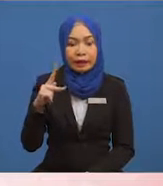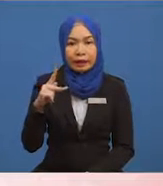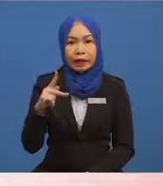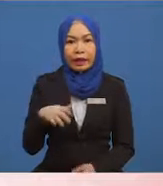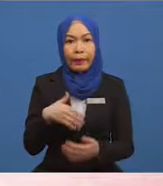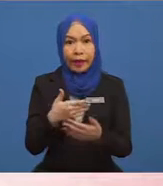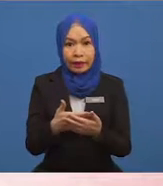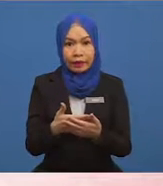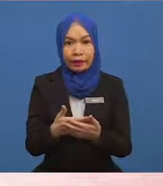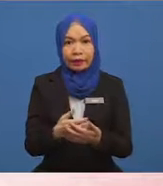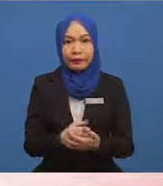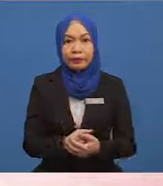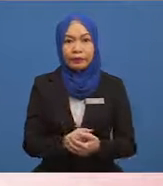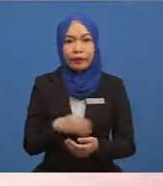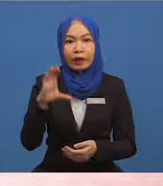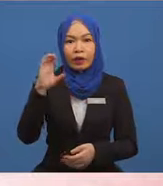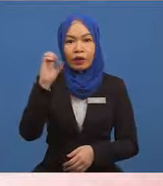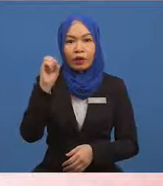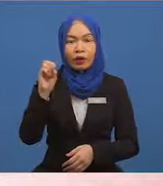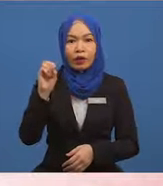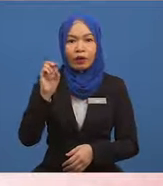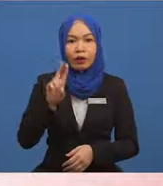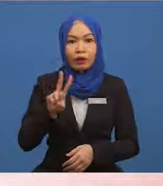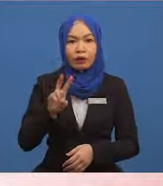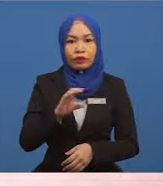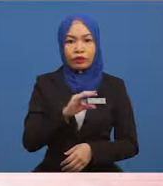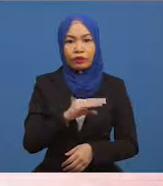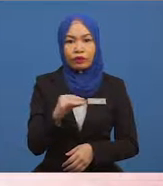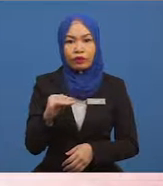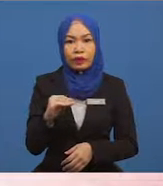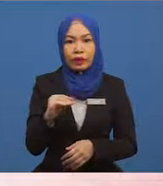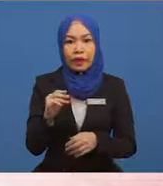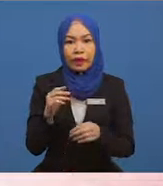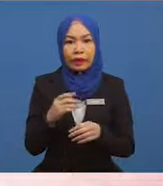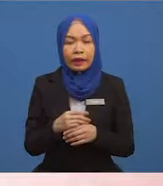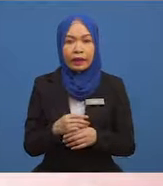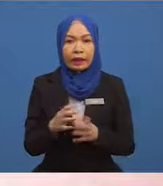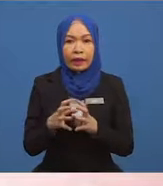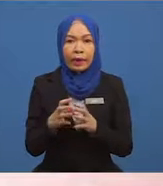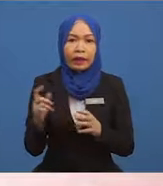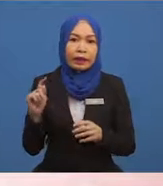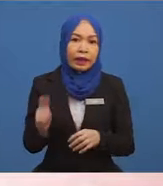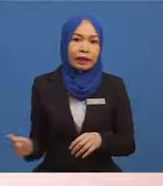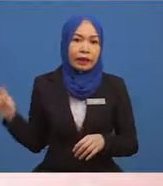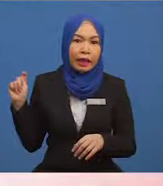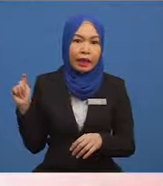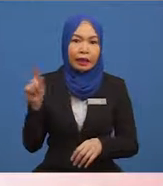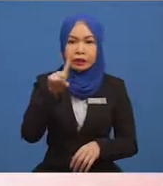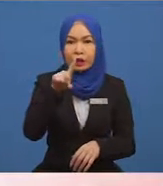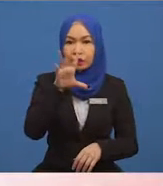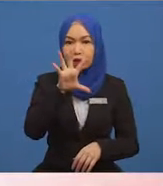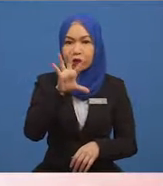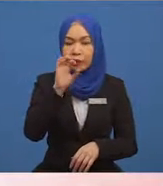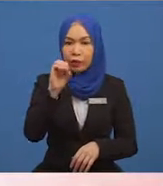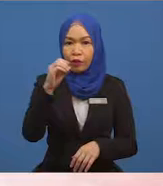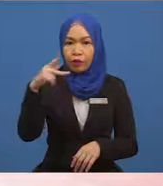Jumlah tenaga yang dihasilkan hanyalah 150 kilojoule. Semasa